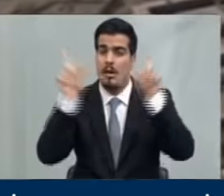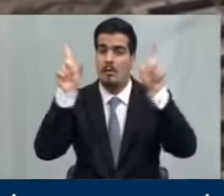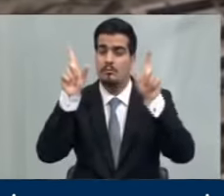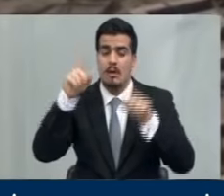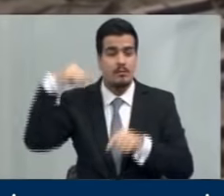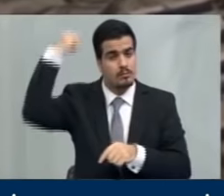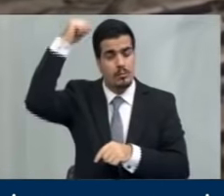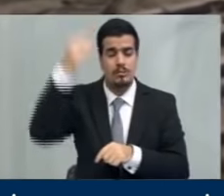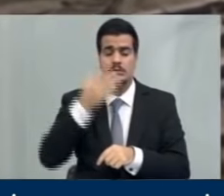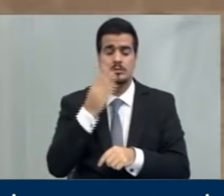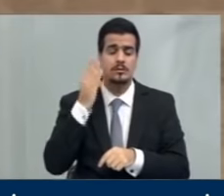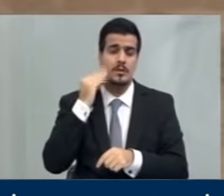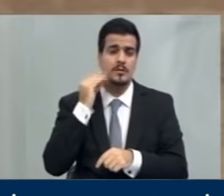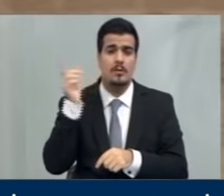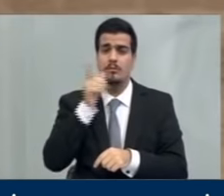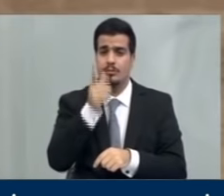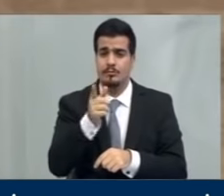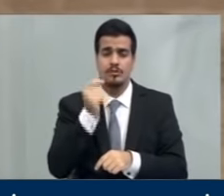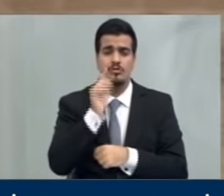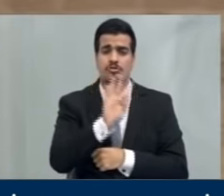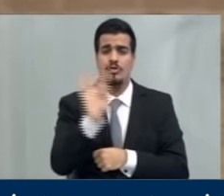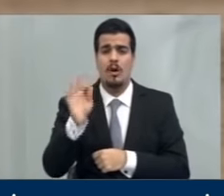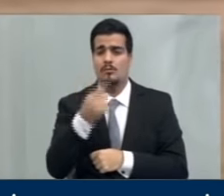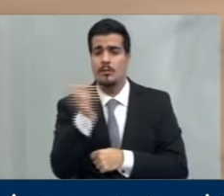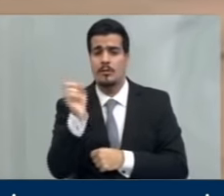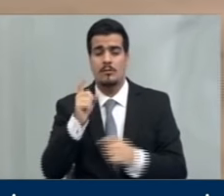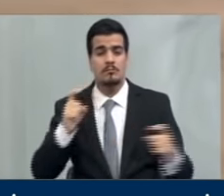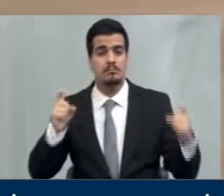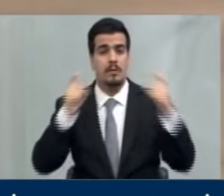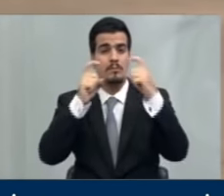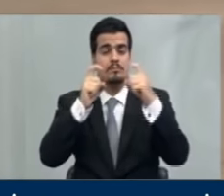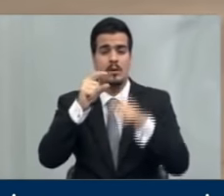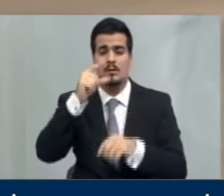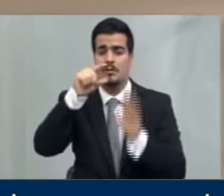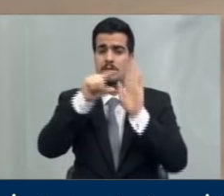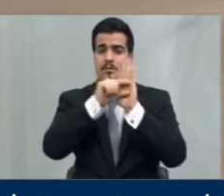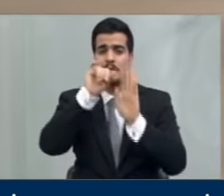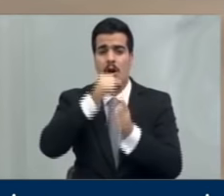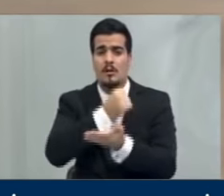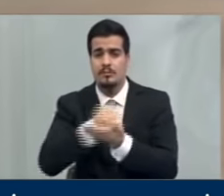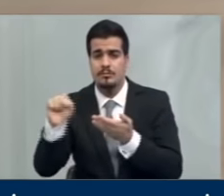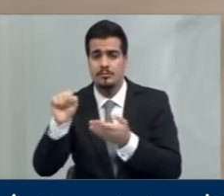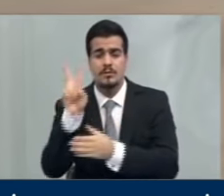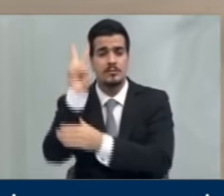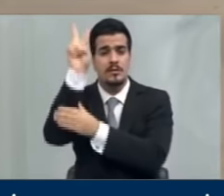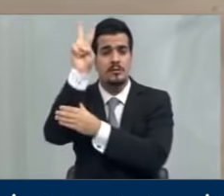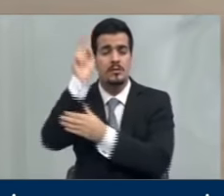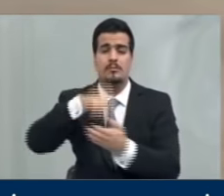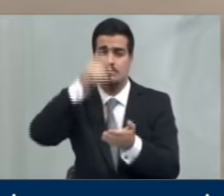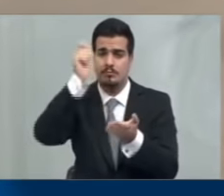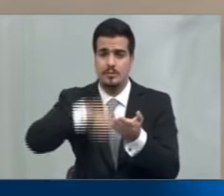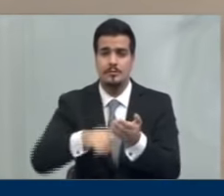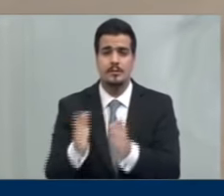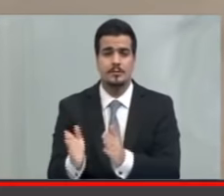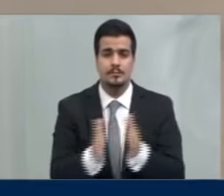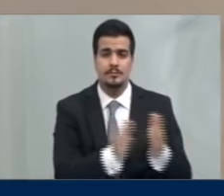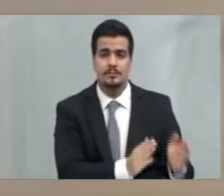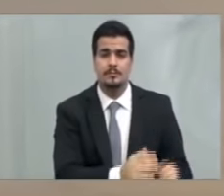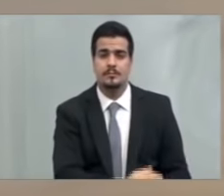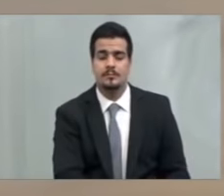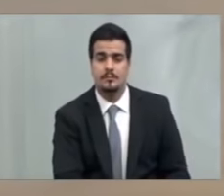التي حشدت طاقات الشعب في مواجهة داعش وتحقيق النصر الناجز.